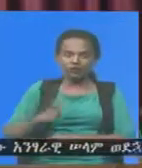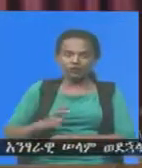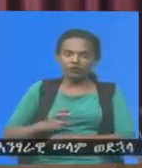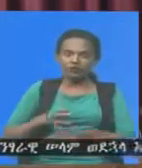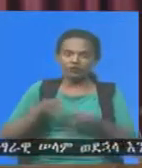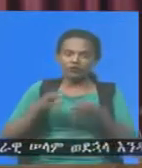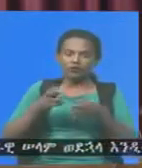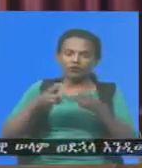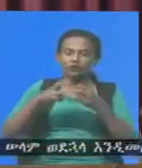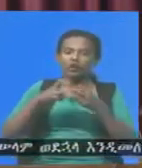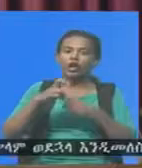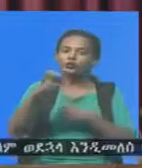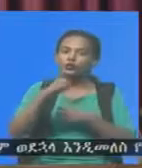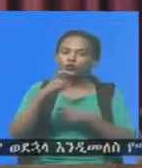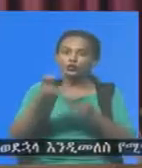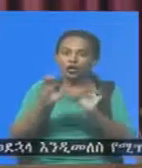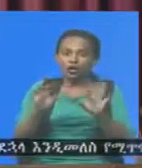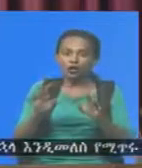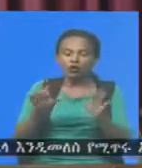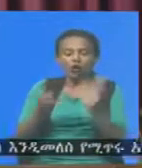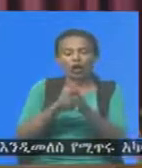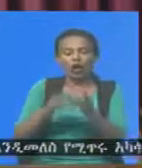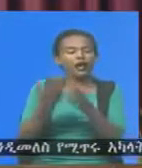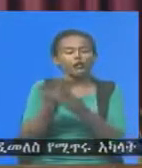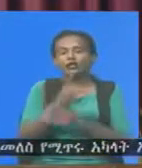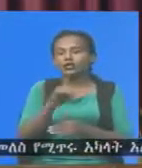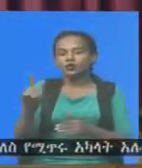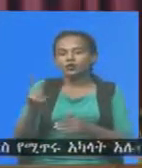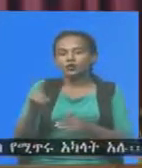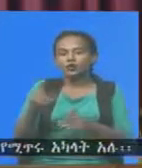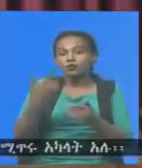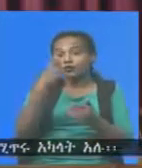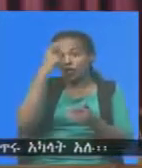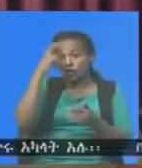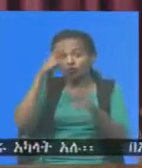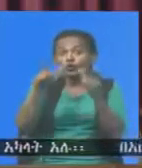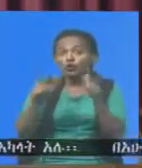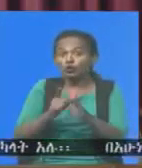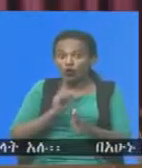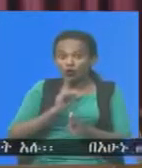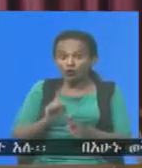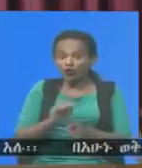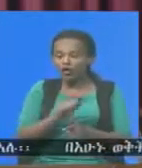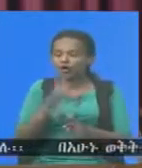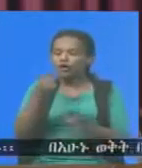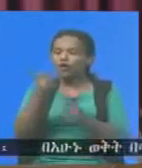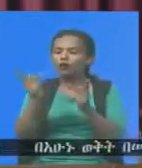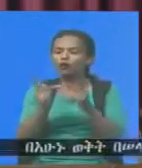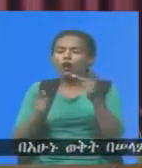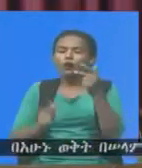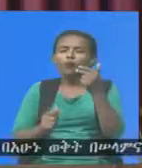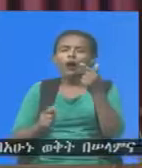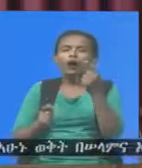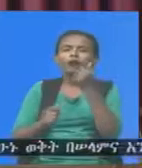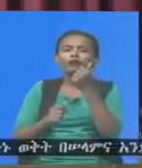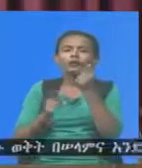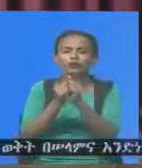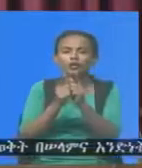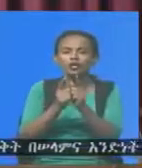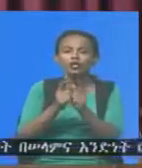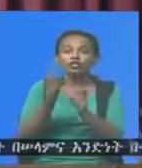ህግ አይከለክልም፣ ሎካል ነው። ሁለተኛ ሌላ ቦታ ባጋጠመ ችግር ምክንያት መብራት ዳውን